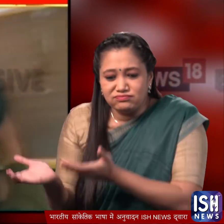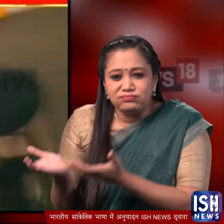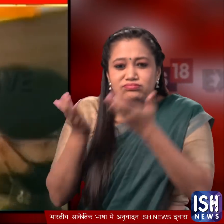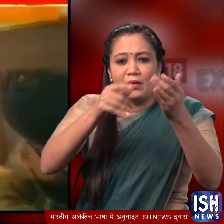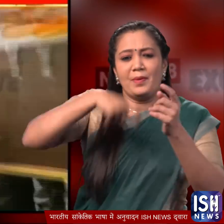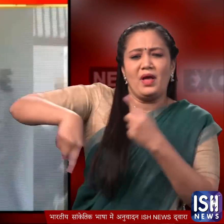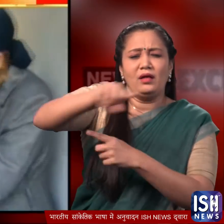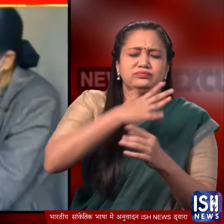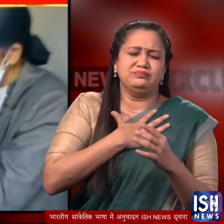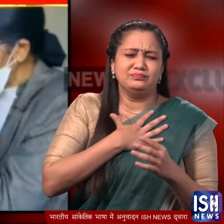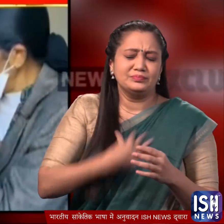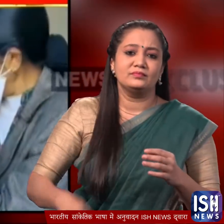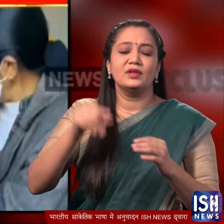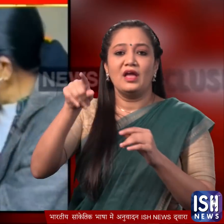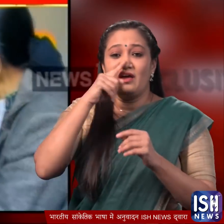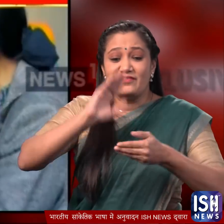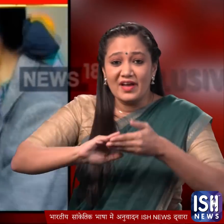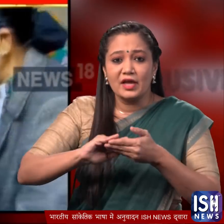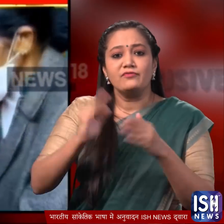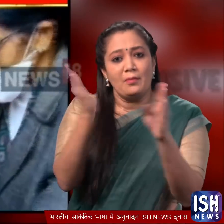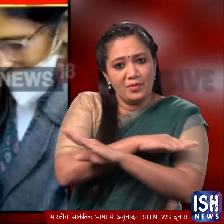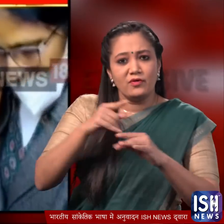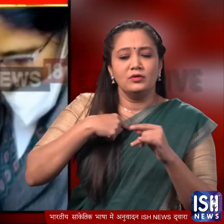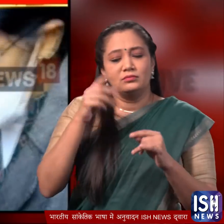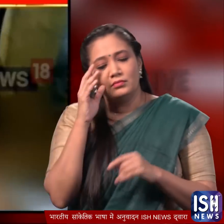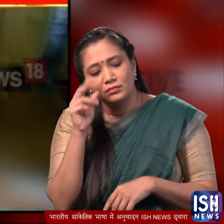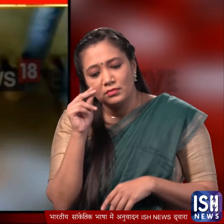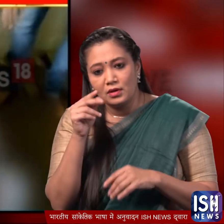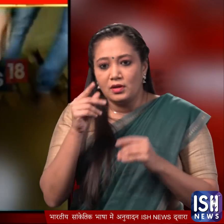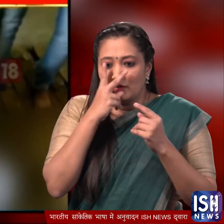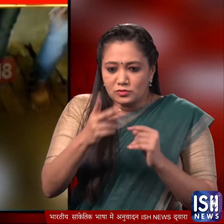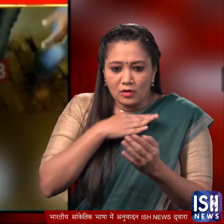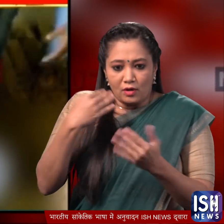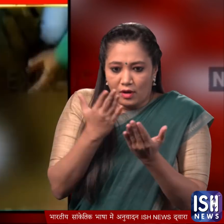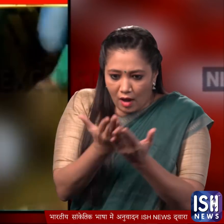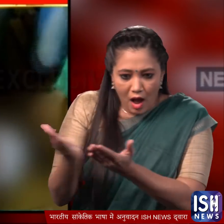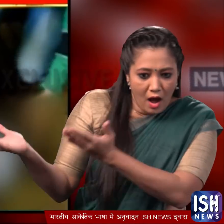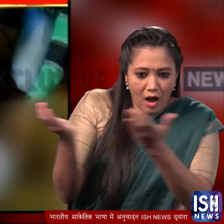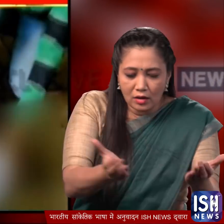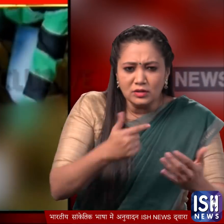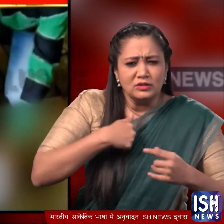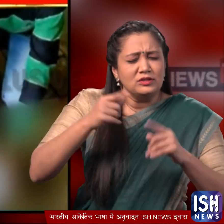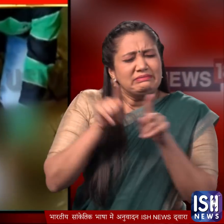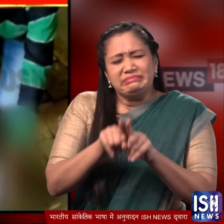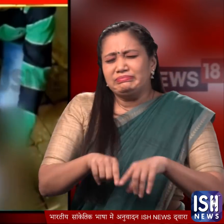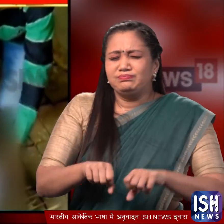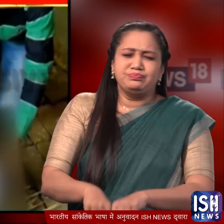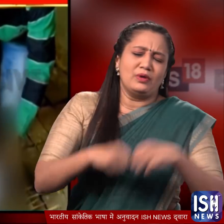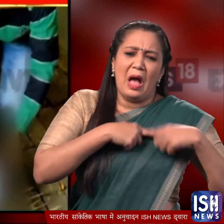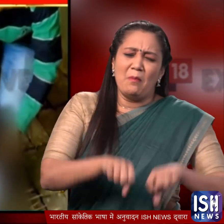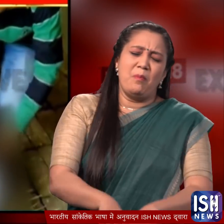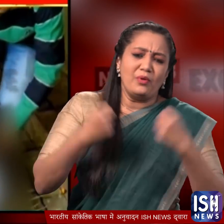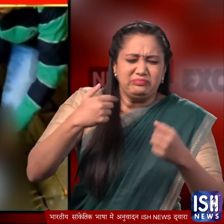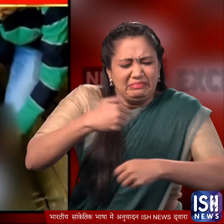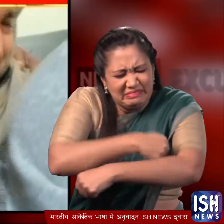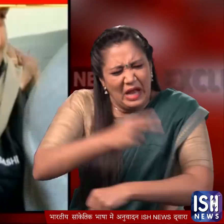तो वहां मातम पसर गया। शहीद जवान की पत्नी उनकी मौत की खबर से ही बेसुध थी। अपने पति के पार्थिव शरीर को देखकर तो वो बिल्कुल टूट ही गई। वो